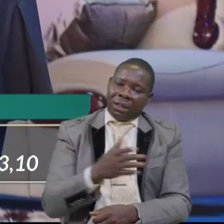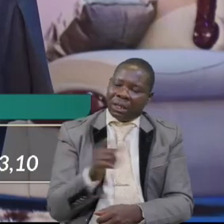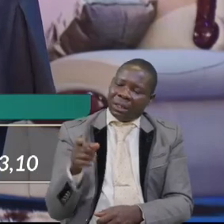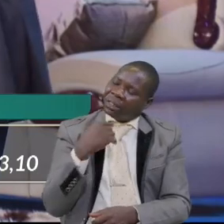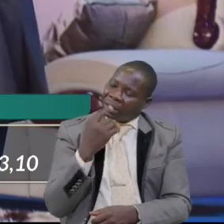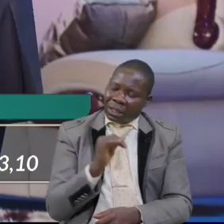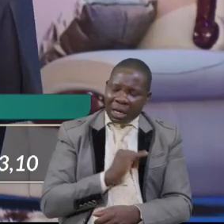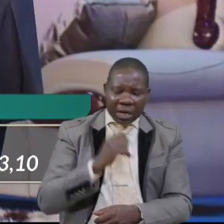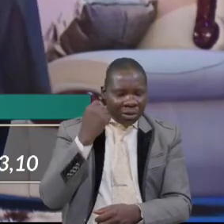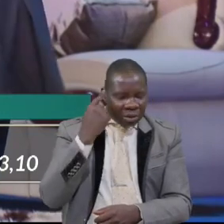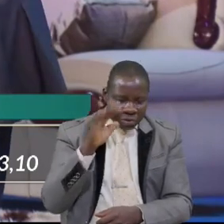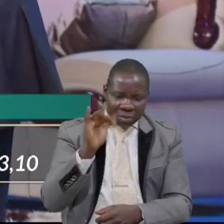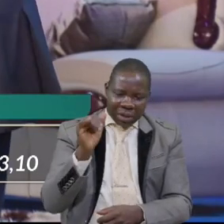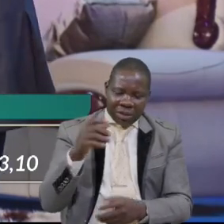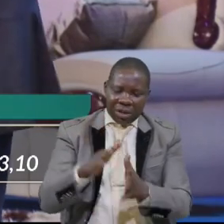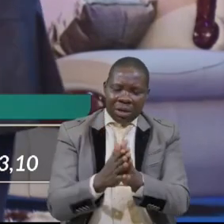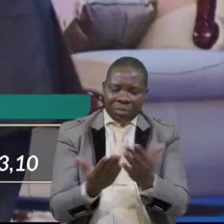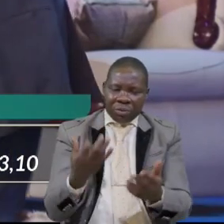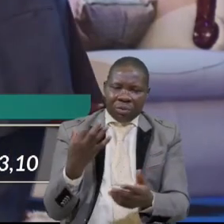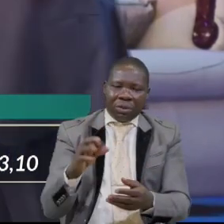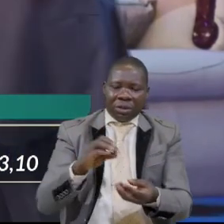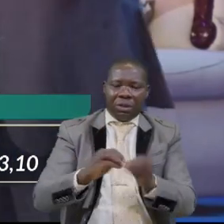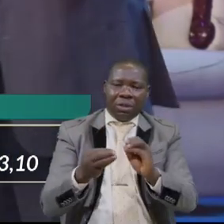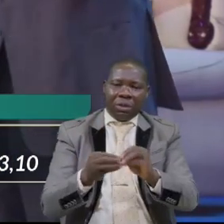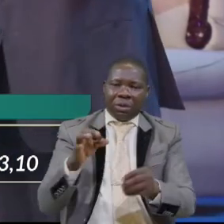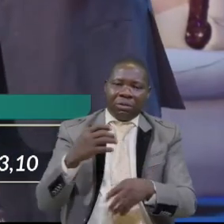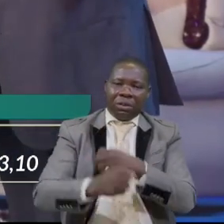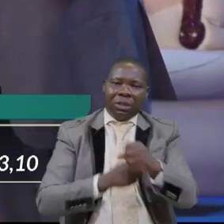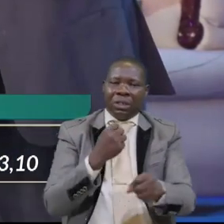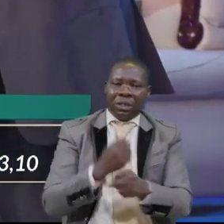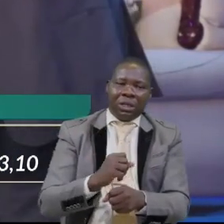les livres, le nombre.